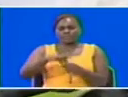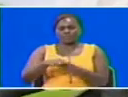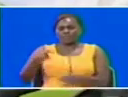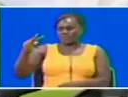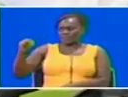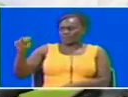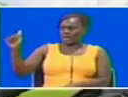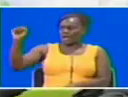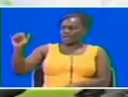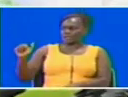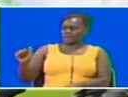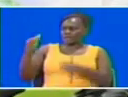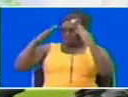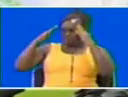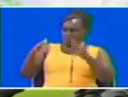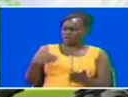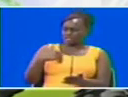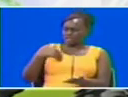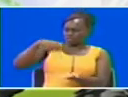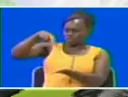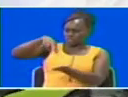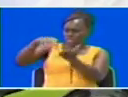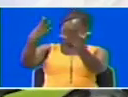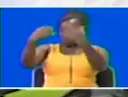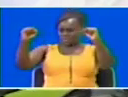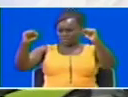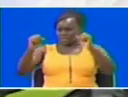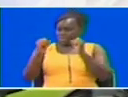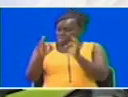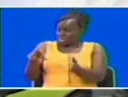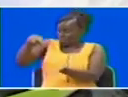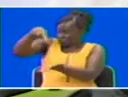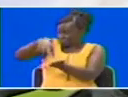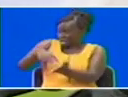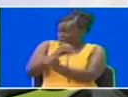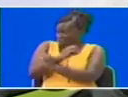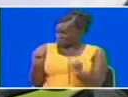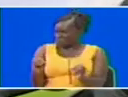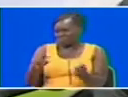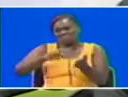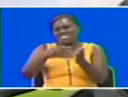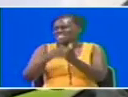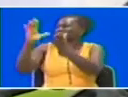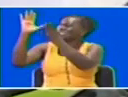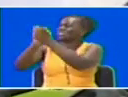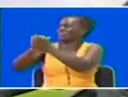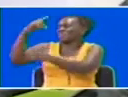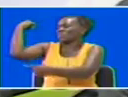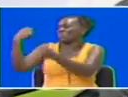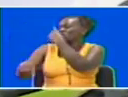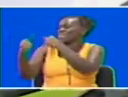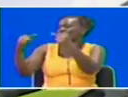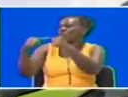NASA is committed to fielding a presidential candidate. If we do not field a presidential candidate, then the Jubilee candidate will go in